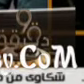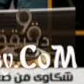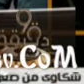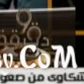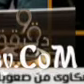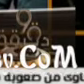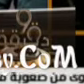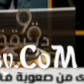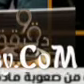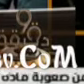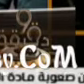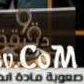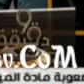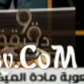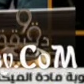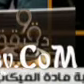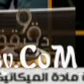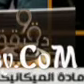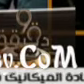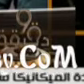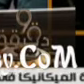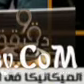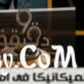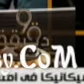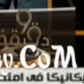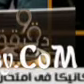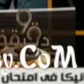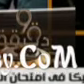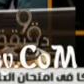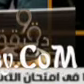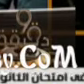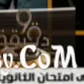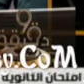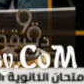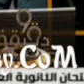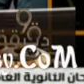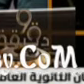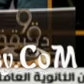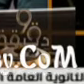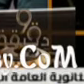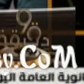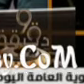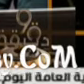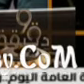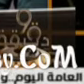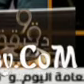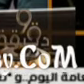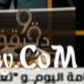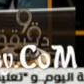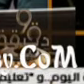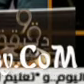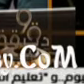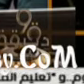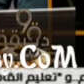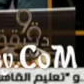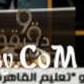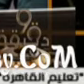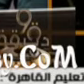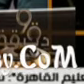الساحات الرئيسيه في البلاد مثل ميدان التحرير والمنطقه القريبه من القصر الرئاسي في مصر الجديده